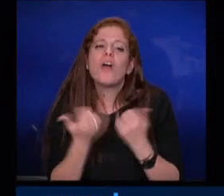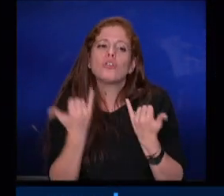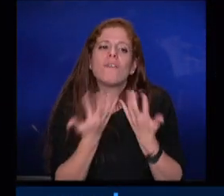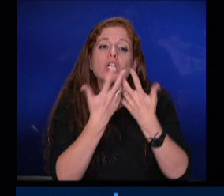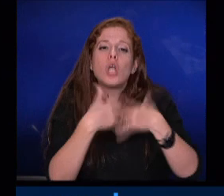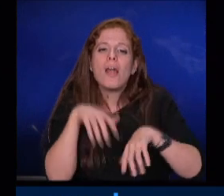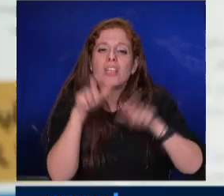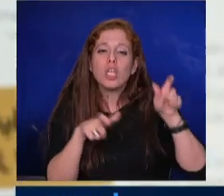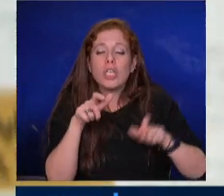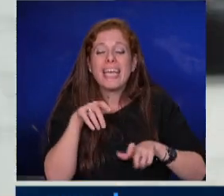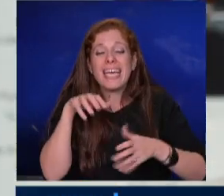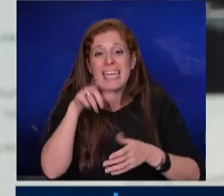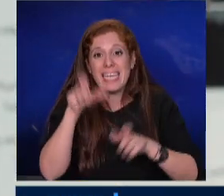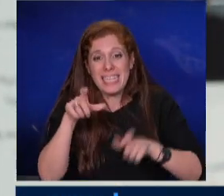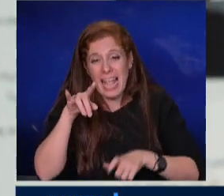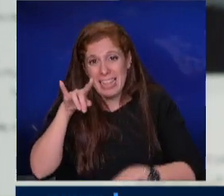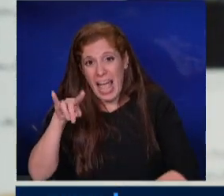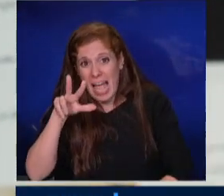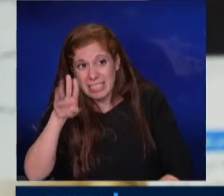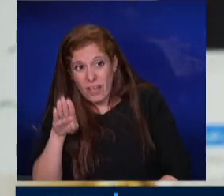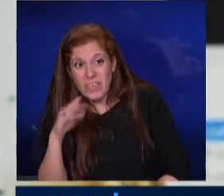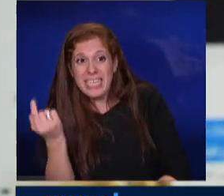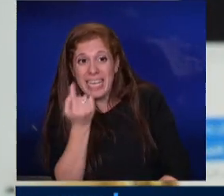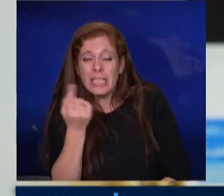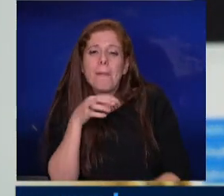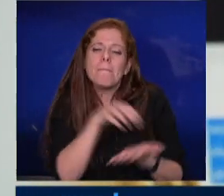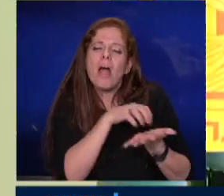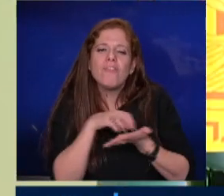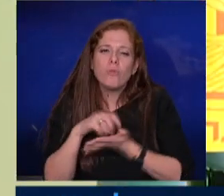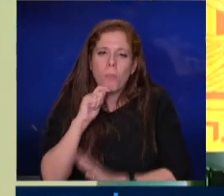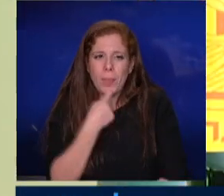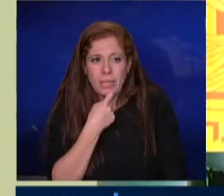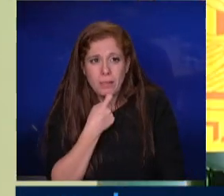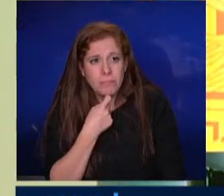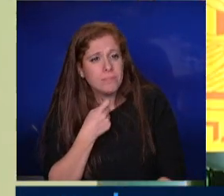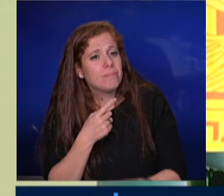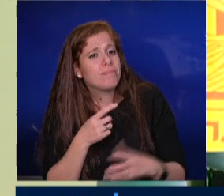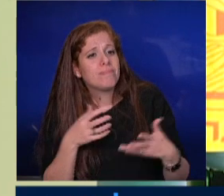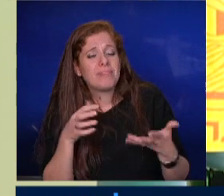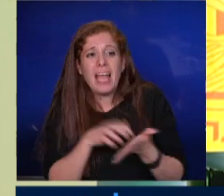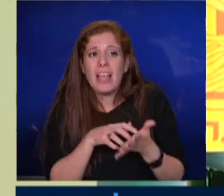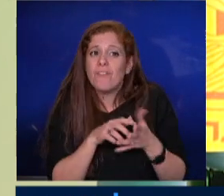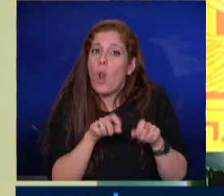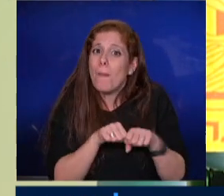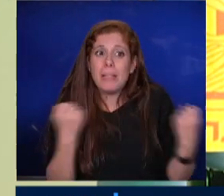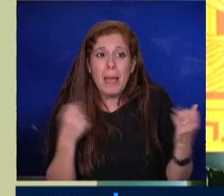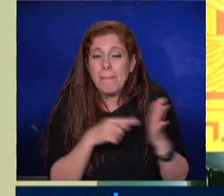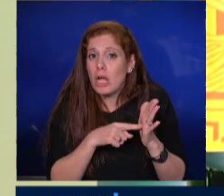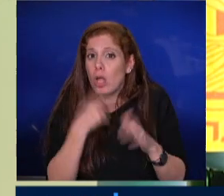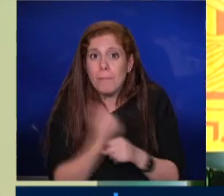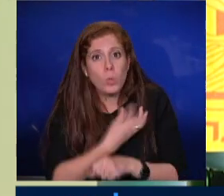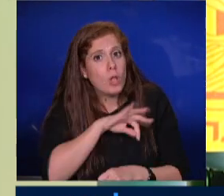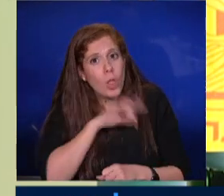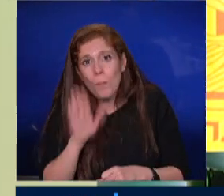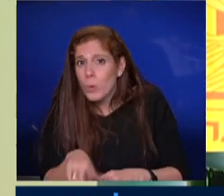יחידת חצב כיחידים בענפים השונים של חיל המודיעין. הענף אינו מתפרק בגלל שפעילותנו התייתרה.